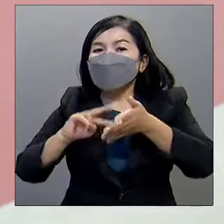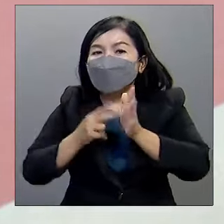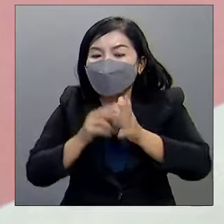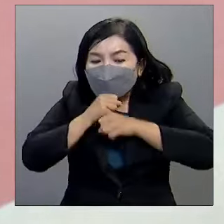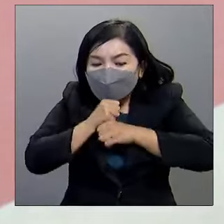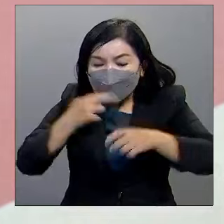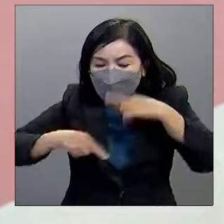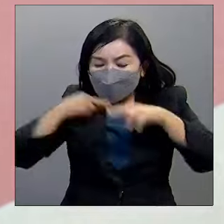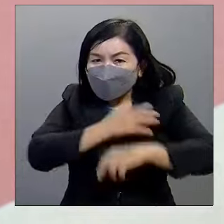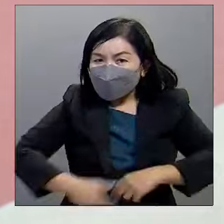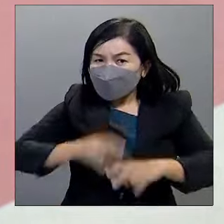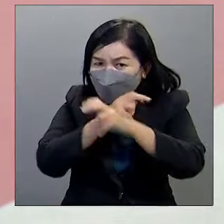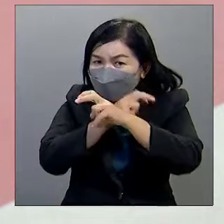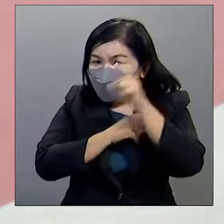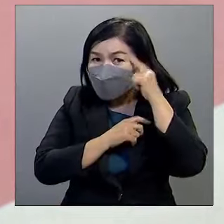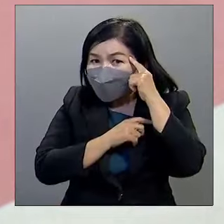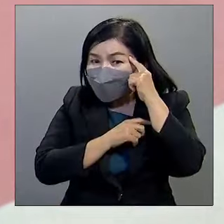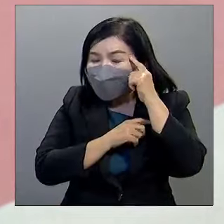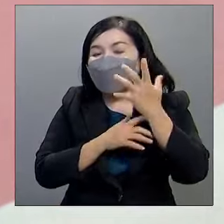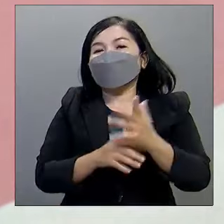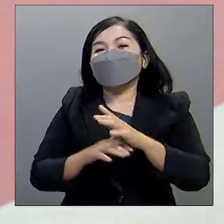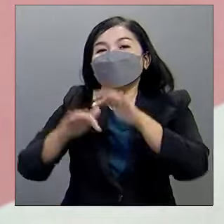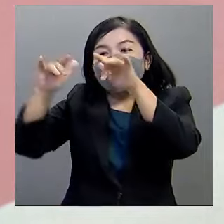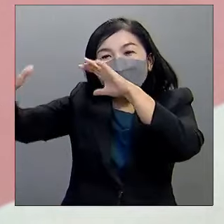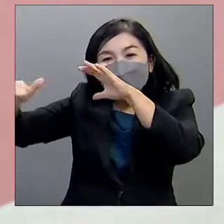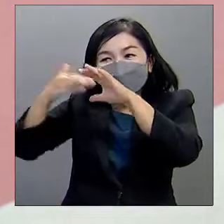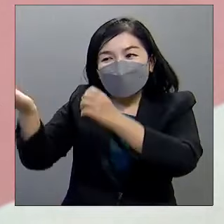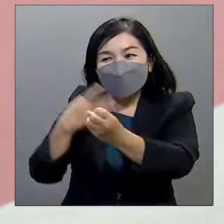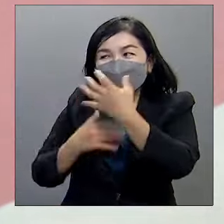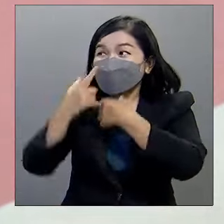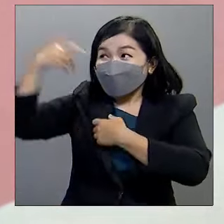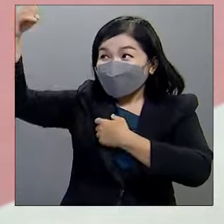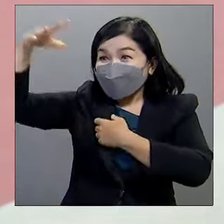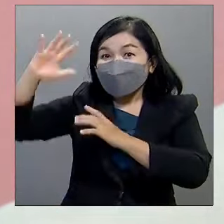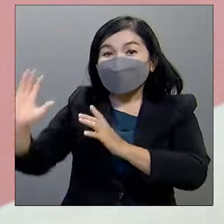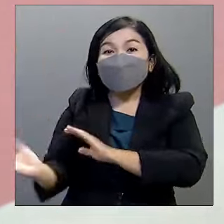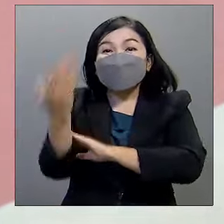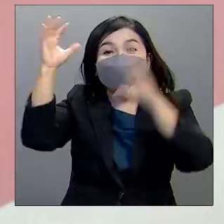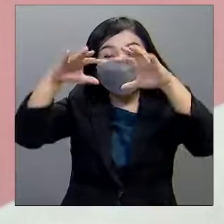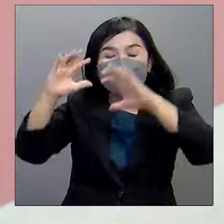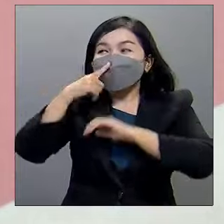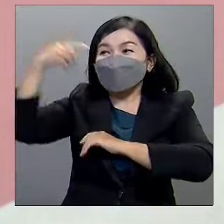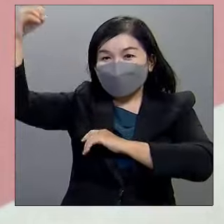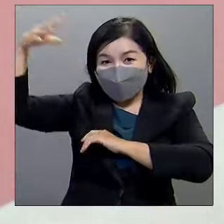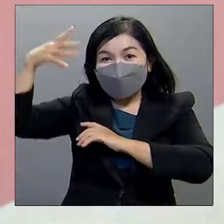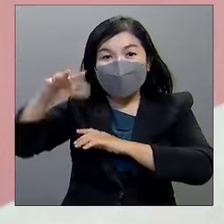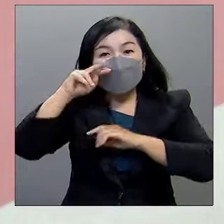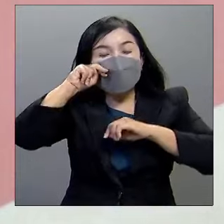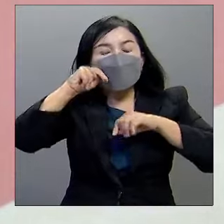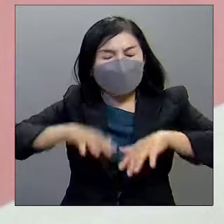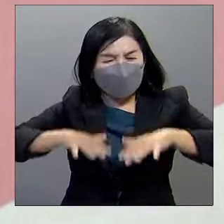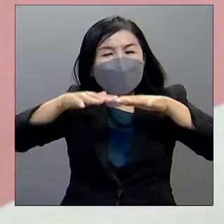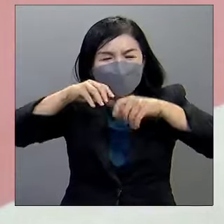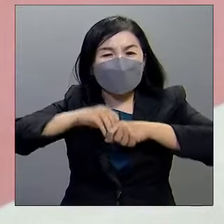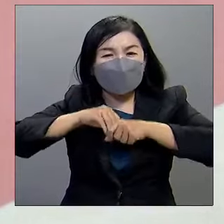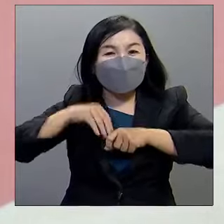ตอนนี้แดดออกแล้วนะครับผมก็เลยถามกลับไปว่าตอนนี้เป็นยังไงบ้างบอกตอนนี้ตอนเช้ามีฝนแต่ตอนนี้แดดออกมาบ้างปริมาณน้ำยังทรงตัวอยู ่ค่ะ